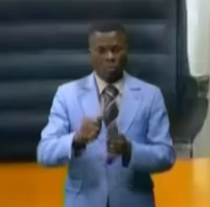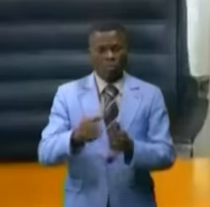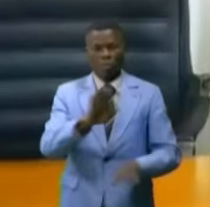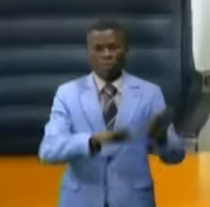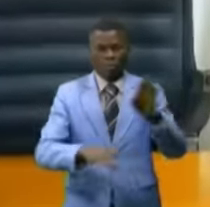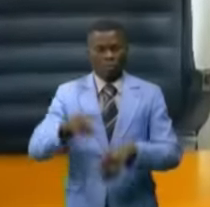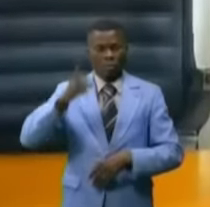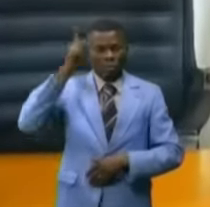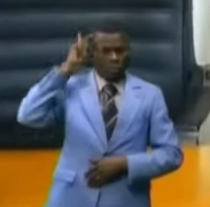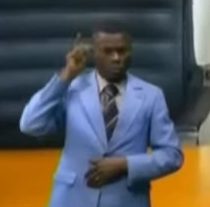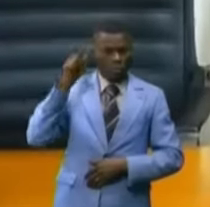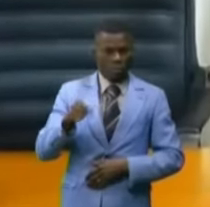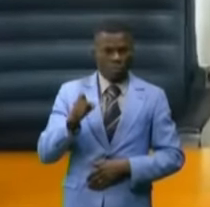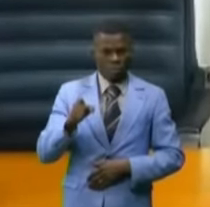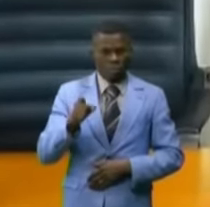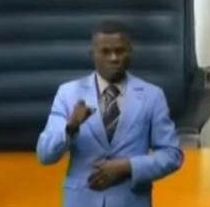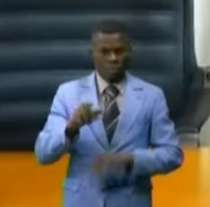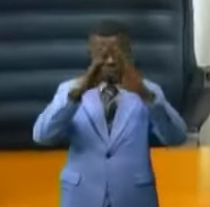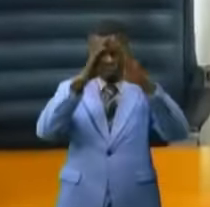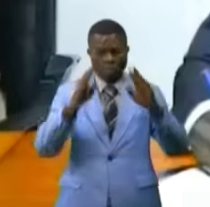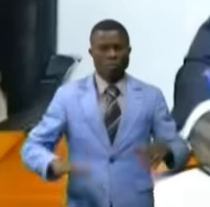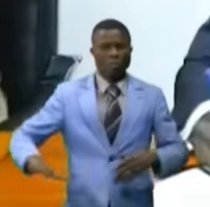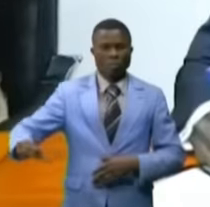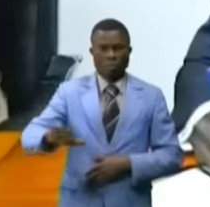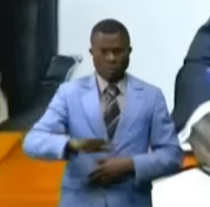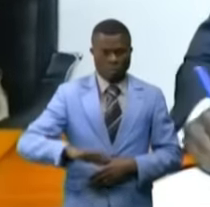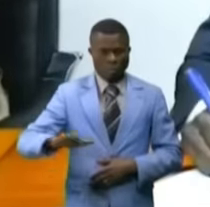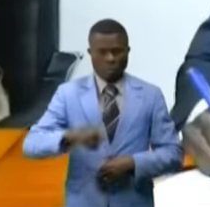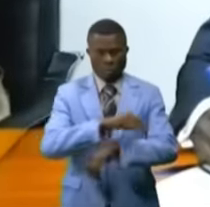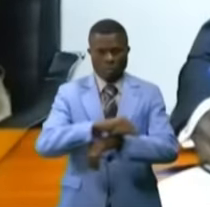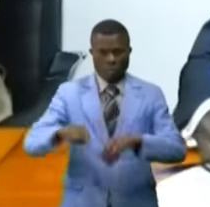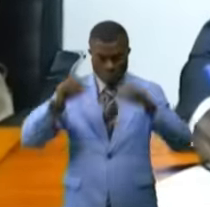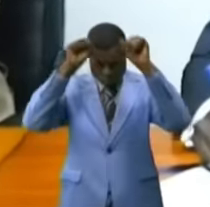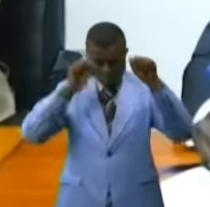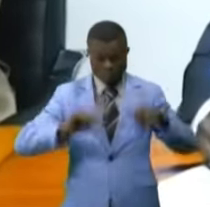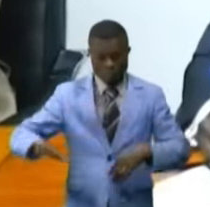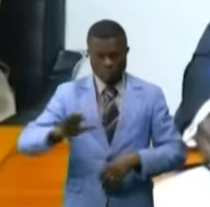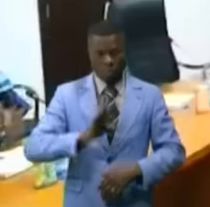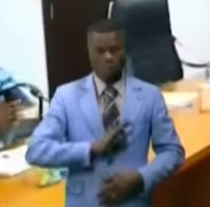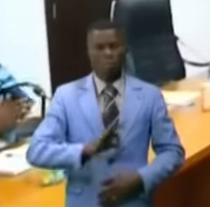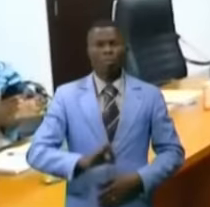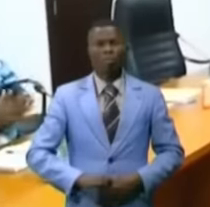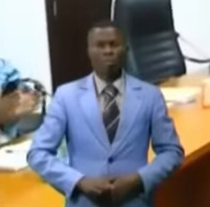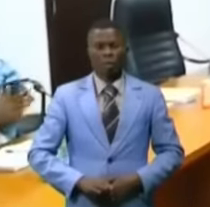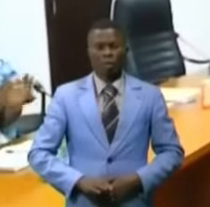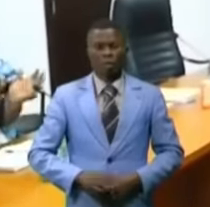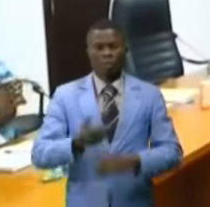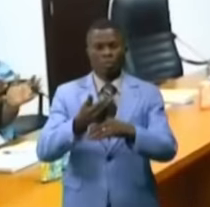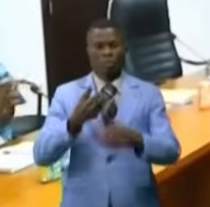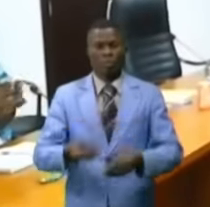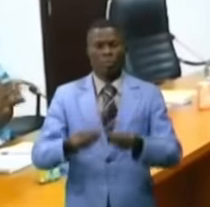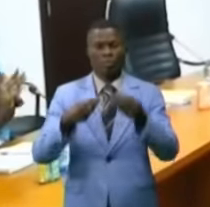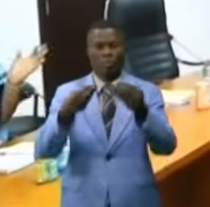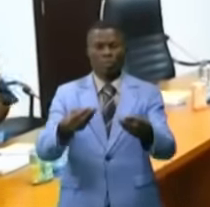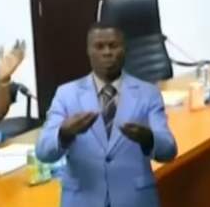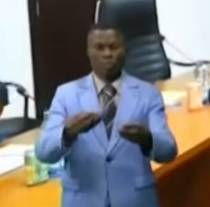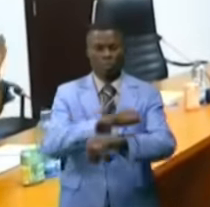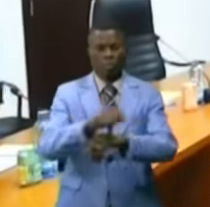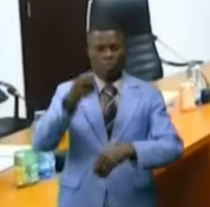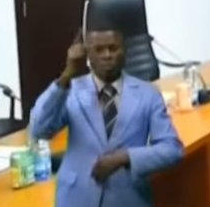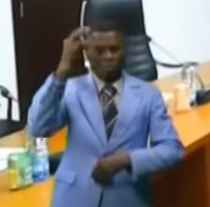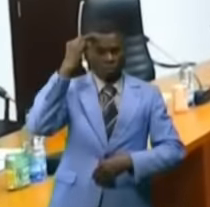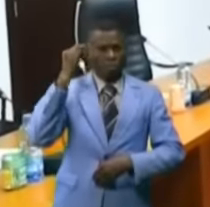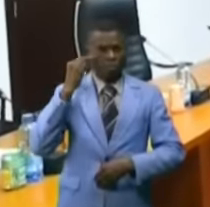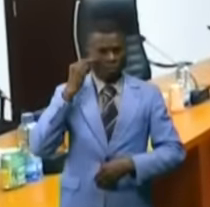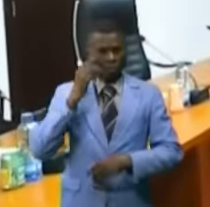Laurent Désiré Kabila et le palais de la nation qui est le bureau du président de la République, avant de déboucher à la primature,